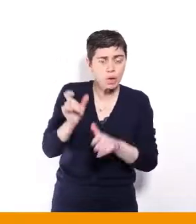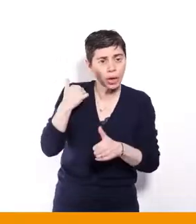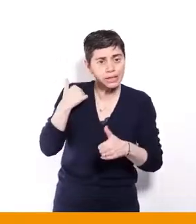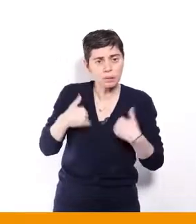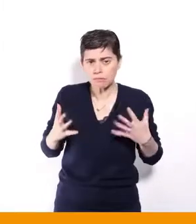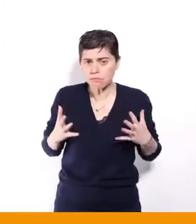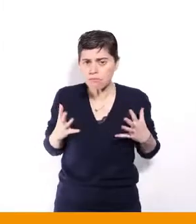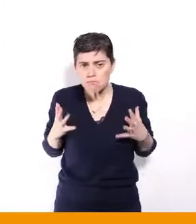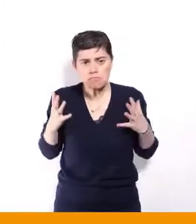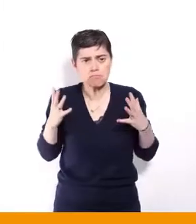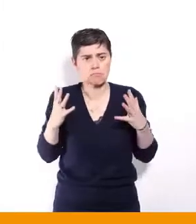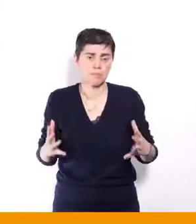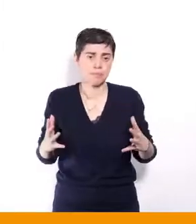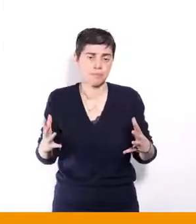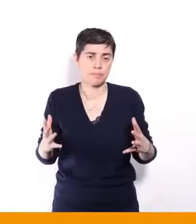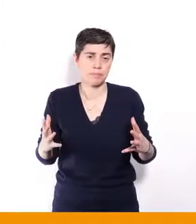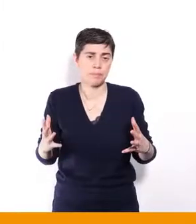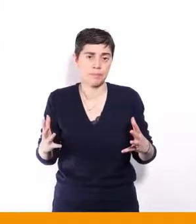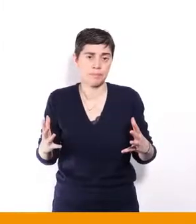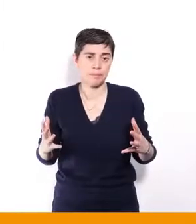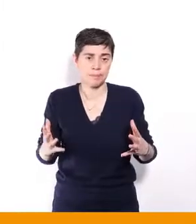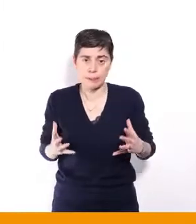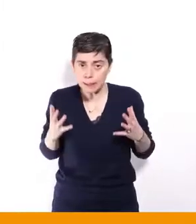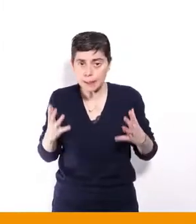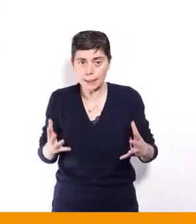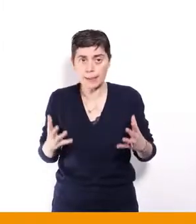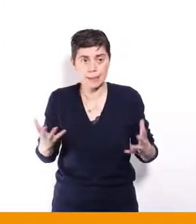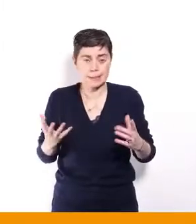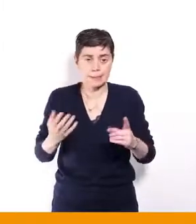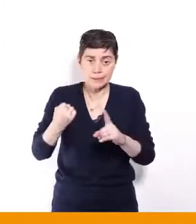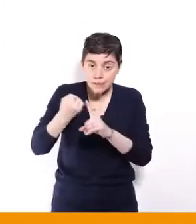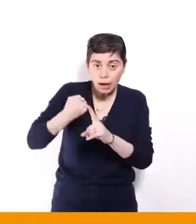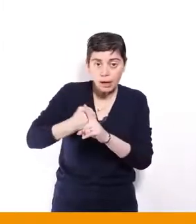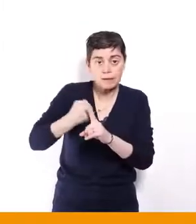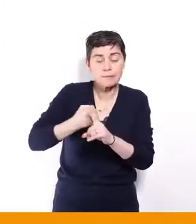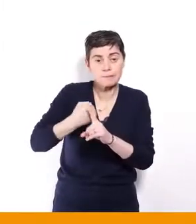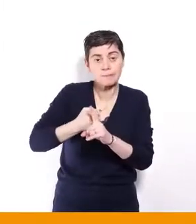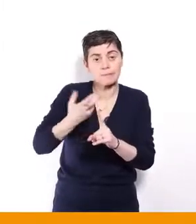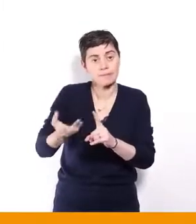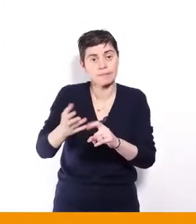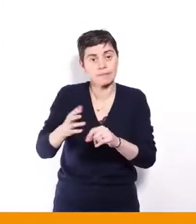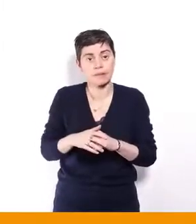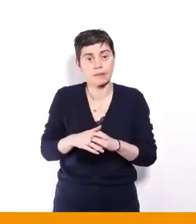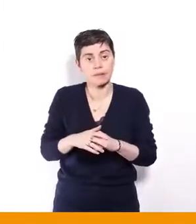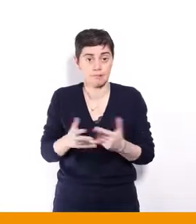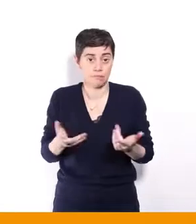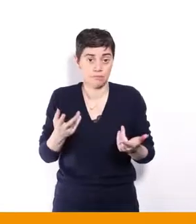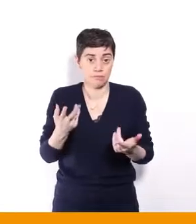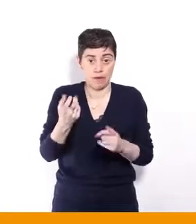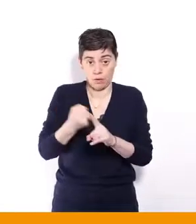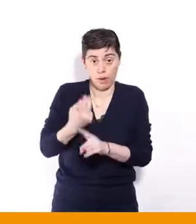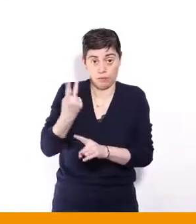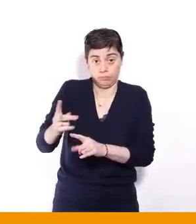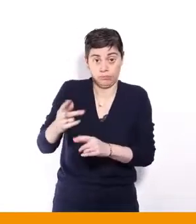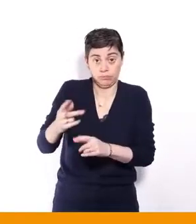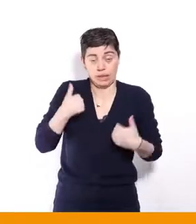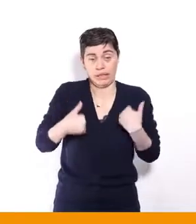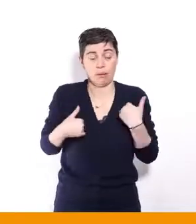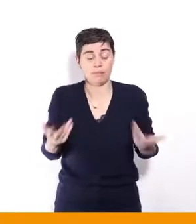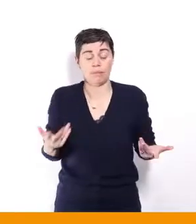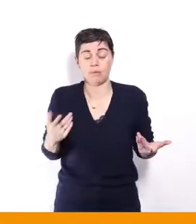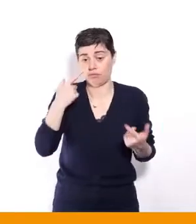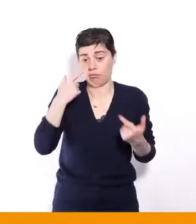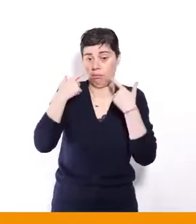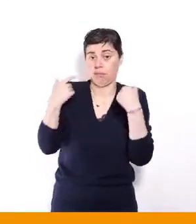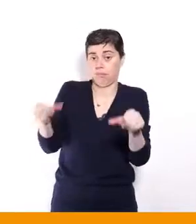justement dans le combat, y compris pour ce qui les concerne, parce que je vois bien que de